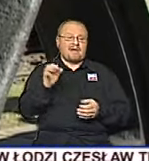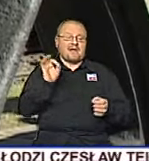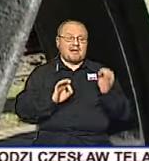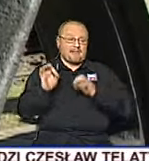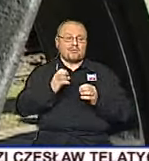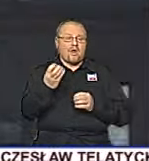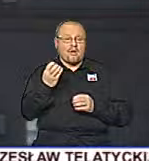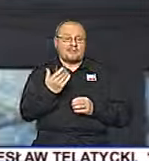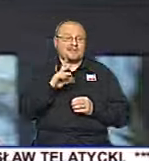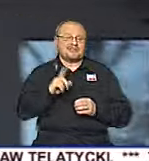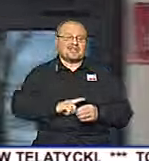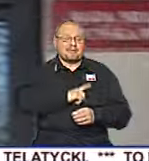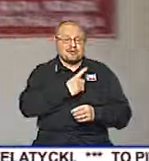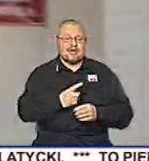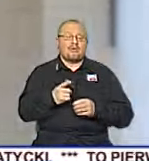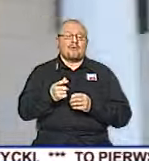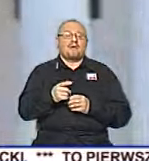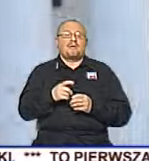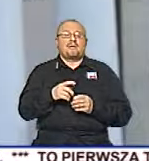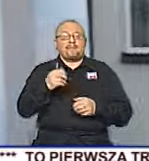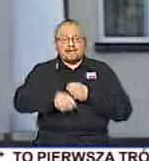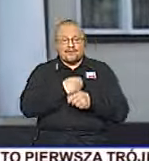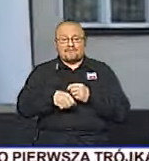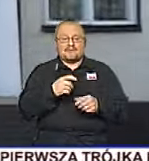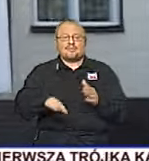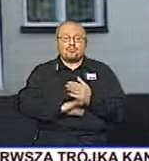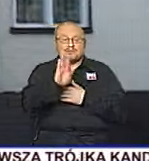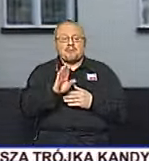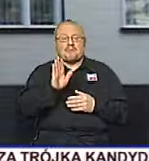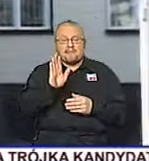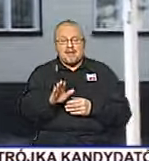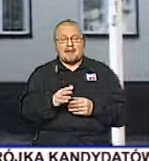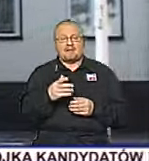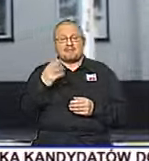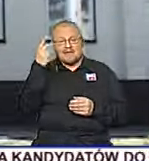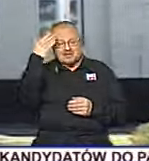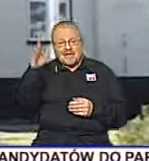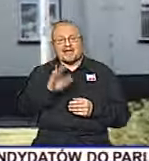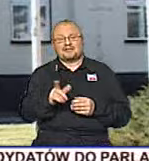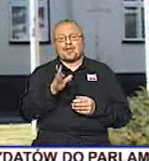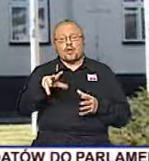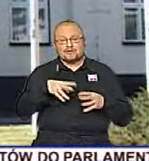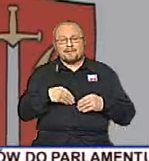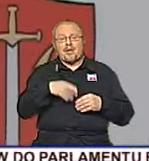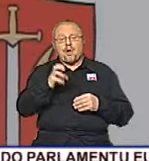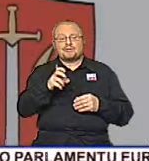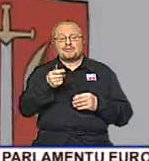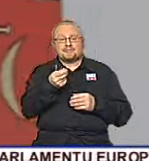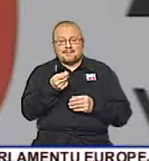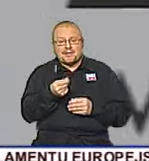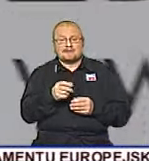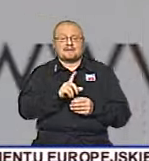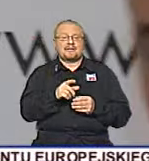się zbytnio nie przejął. Pracownicy skansenu mieli nadzieję, że otrzymają chociaż tę sumę będącą wkładem własnym w konkursie.